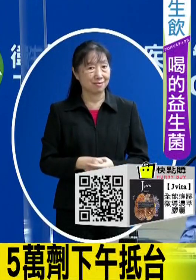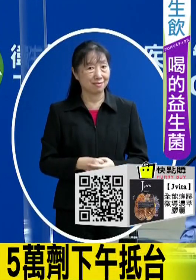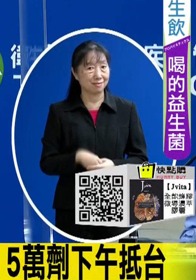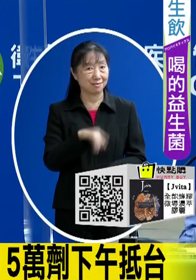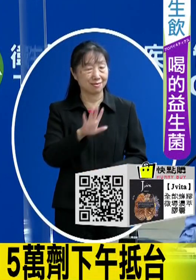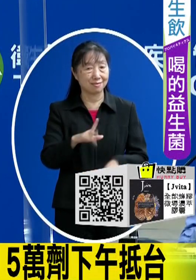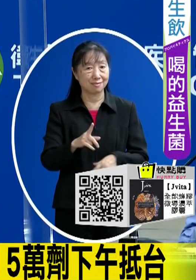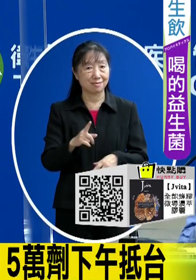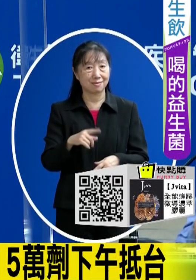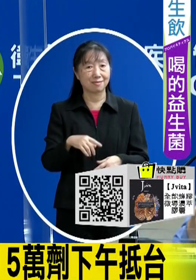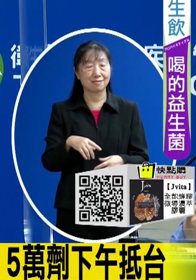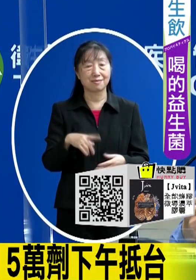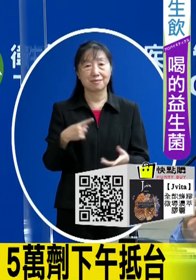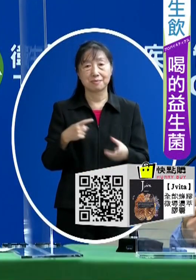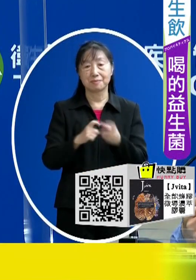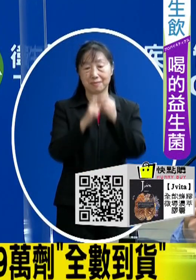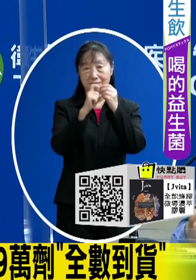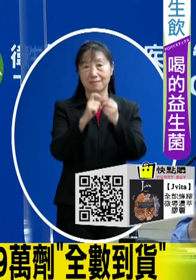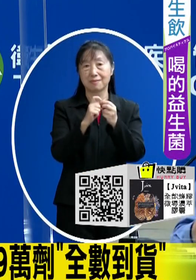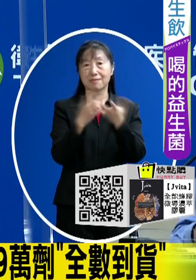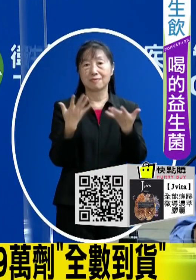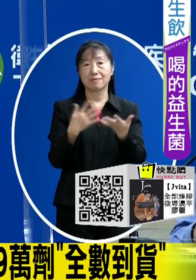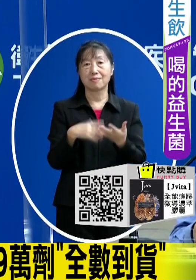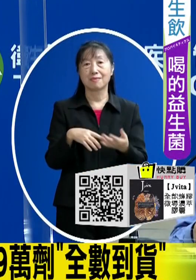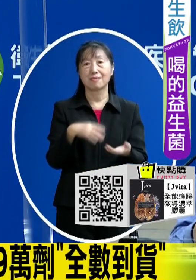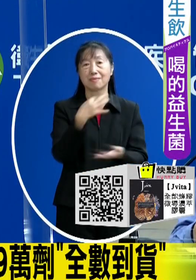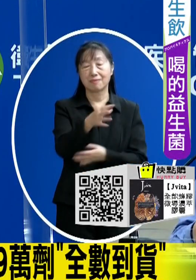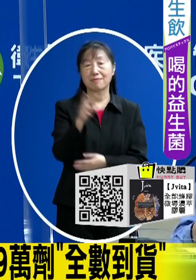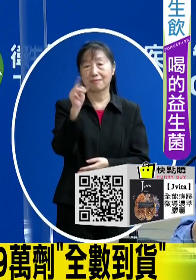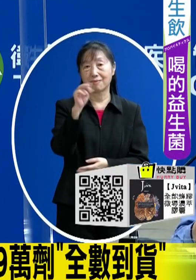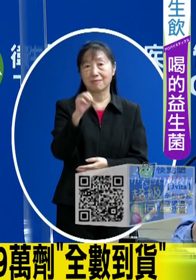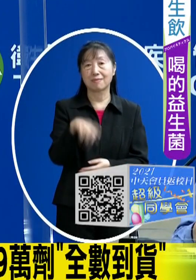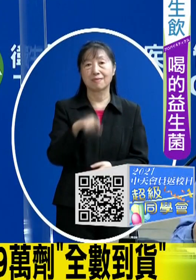那有第十批采购的 Moderna 的疫苗